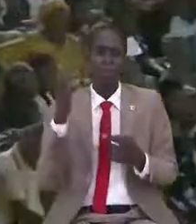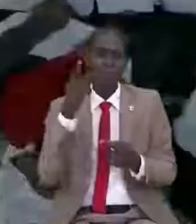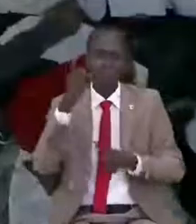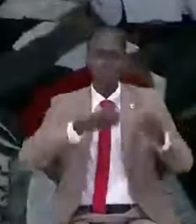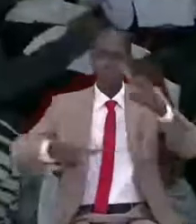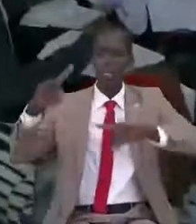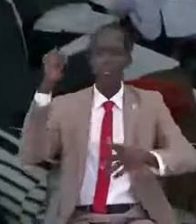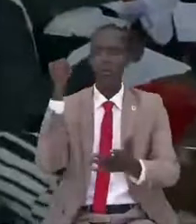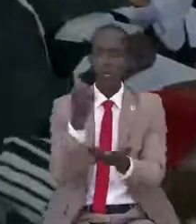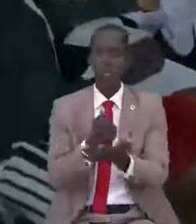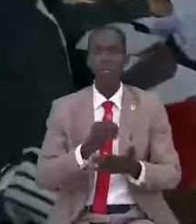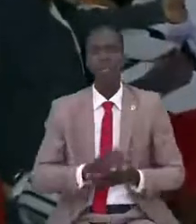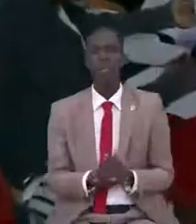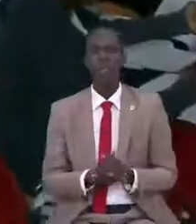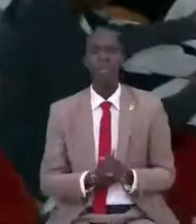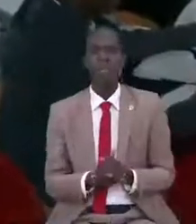Amen.